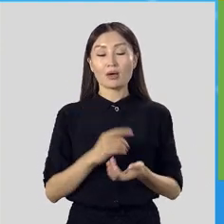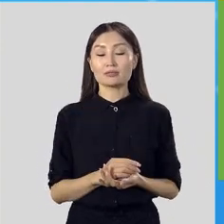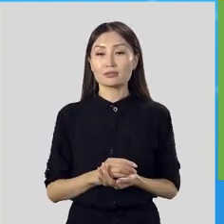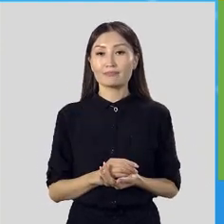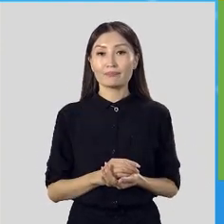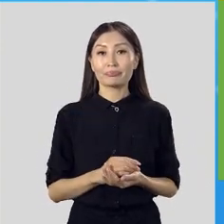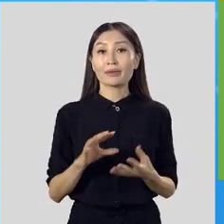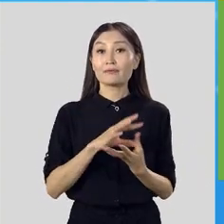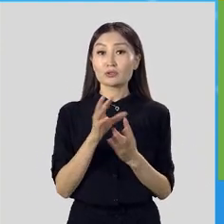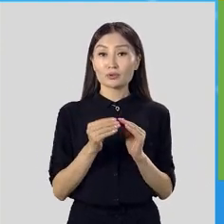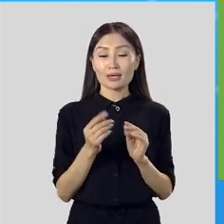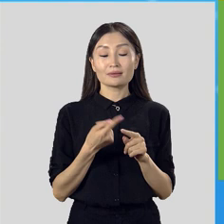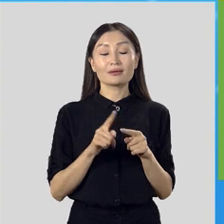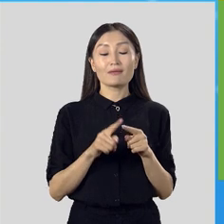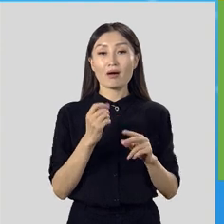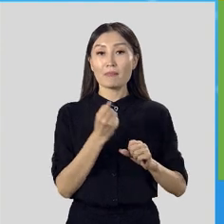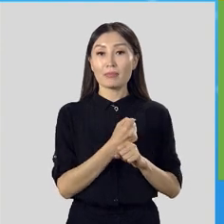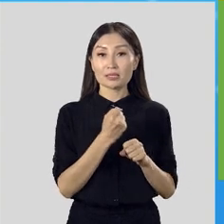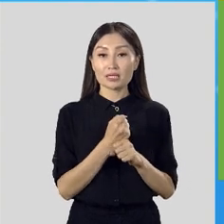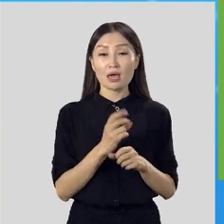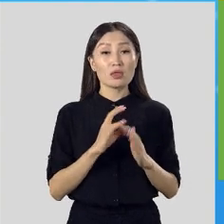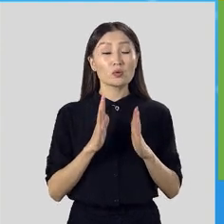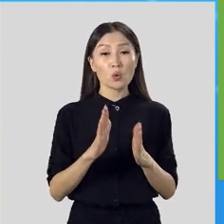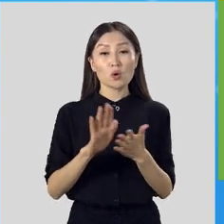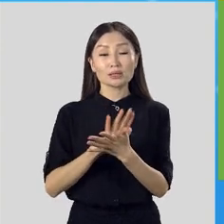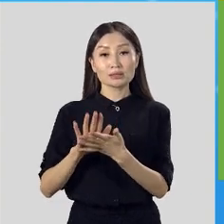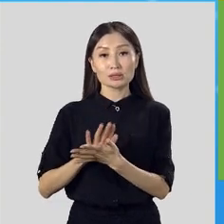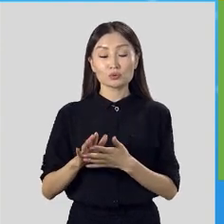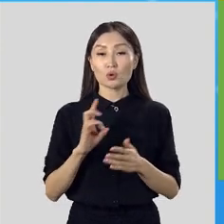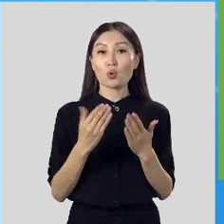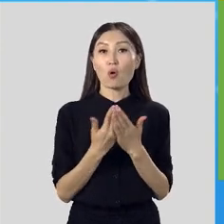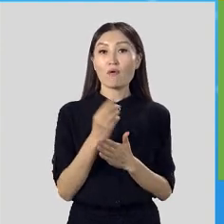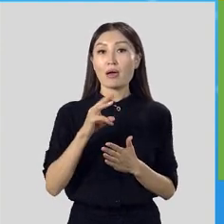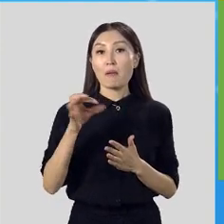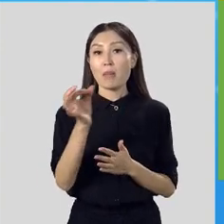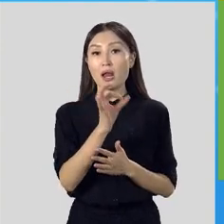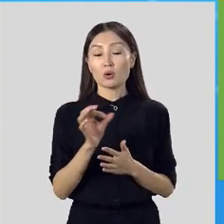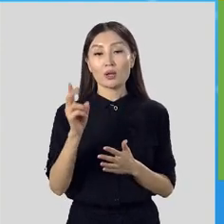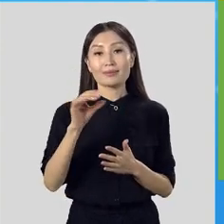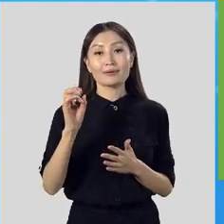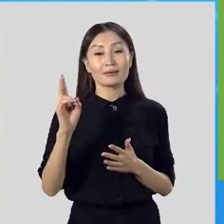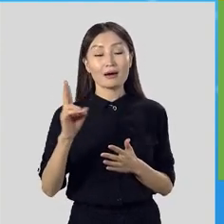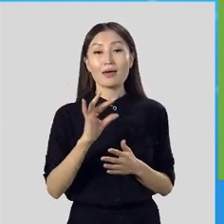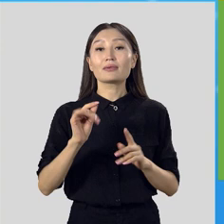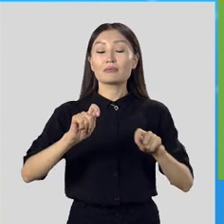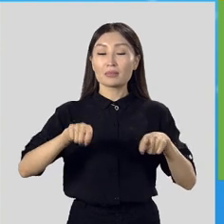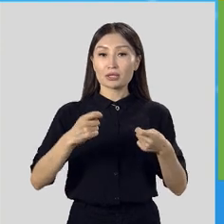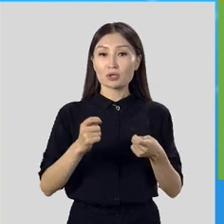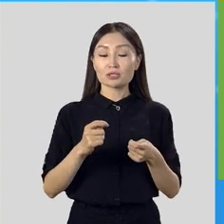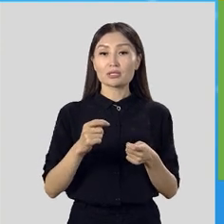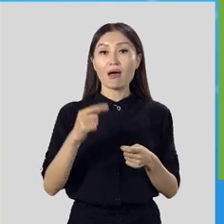информации. В результате этого процесса не только синтезируется новая молекула ДНК, но и